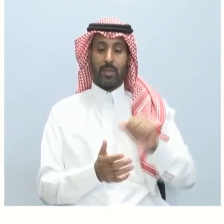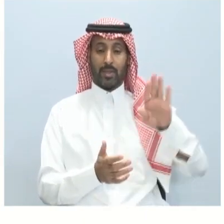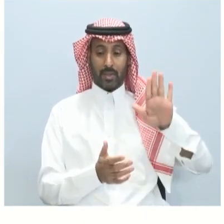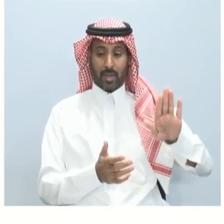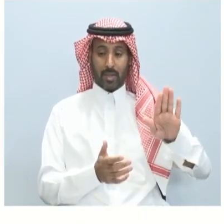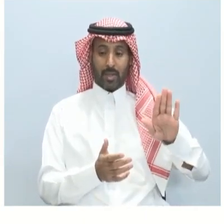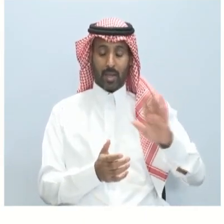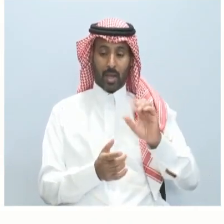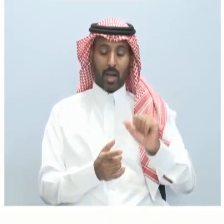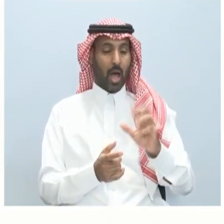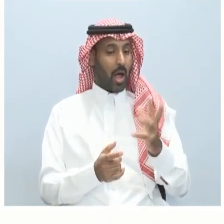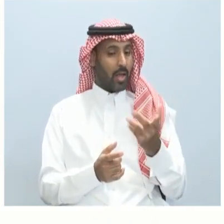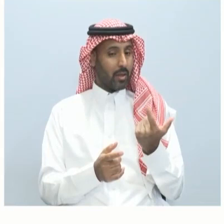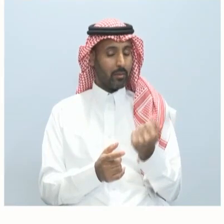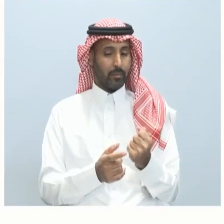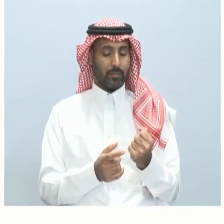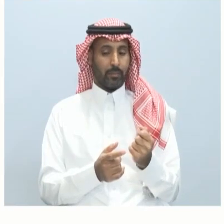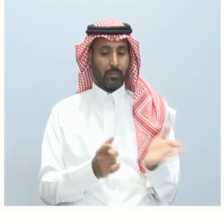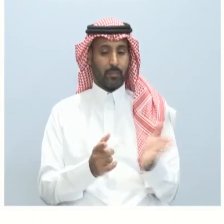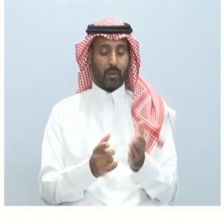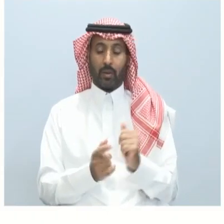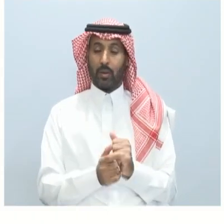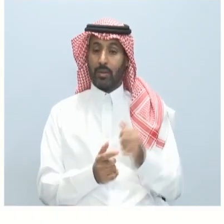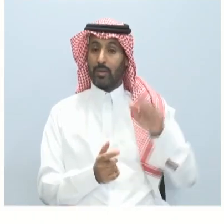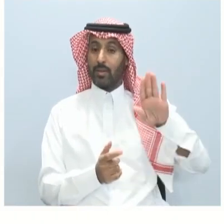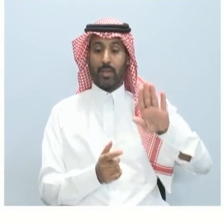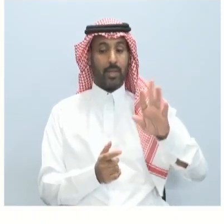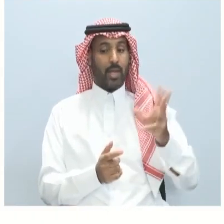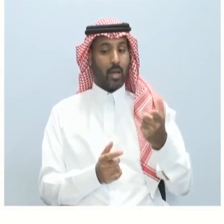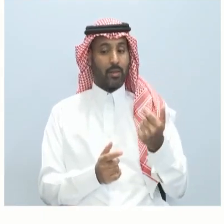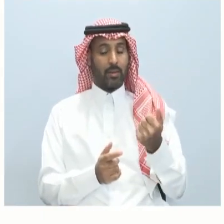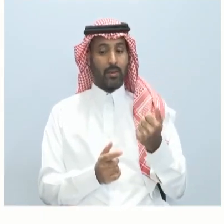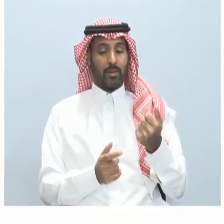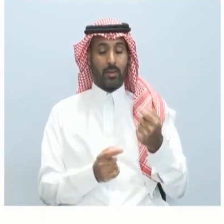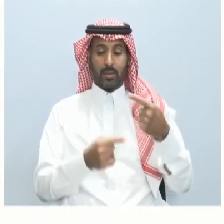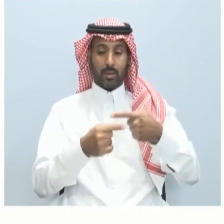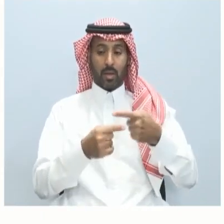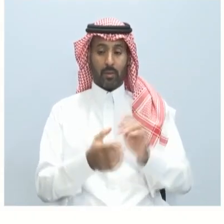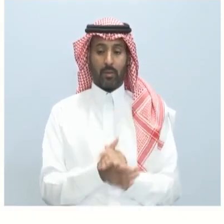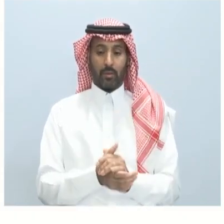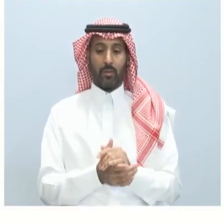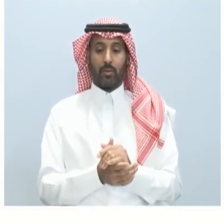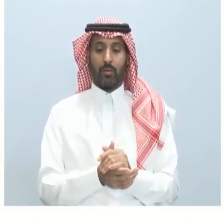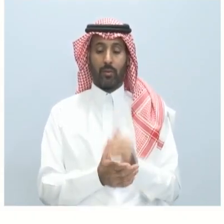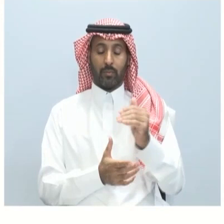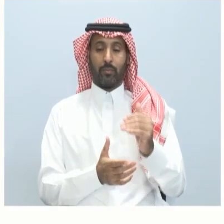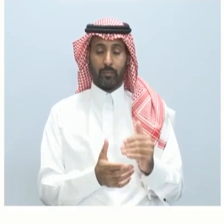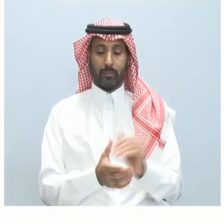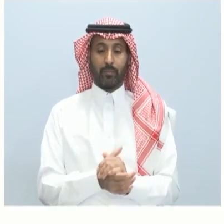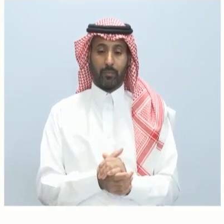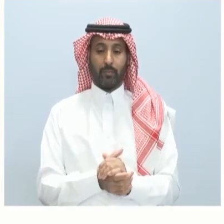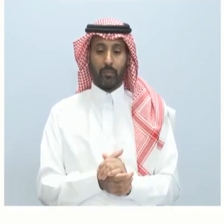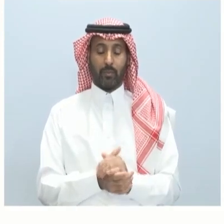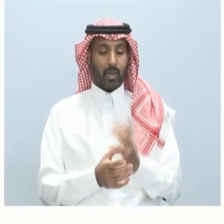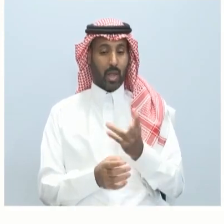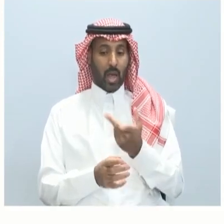لنرمين هو تعني ماذا تعني يساوي اذا لدينا